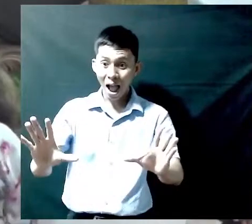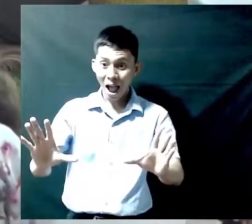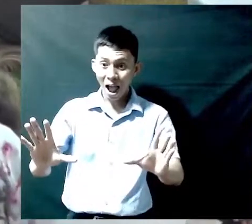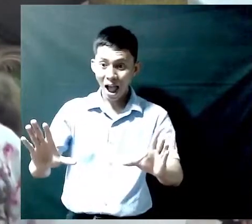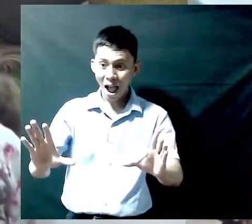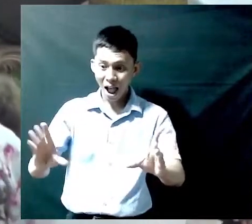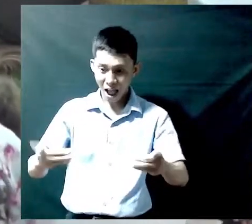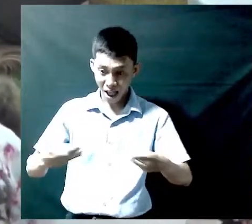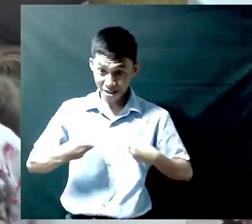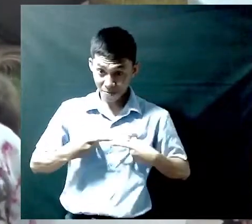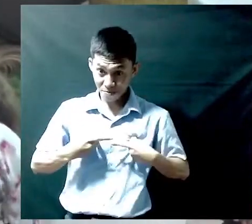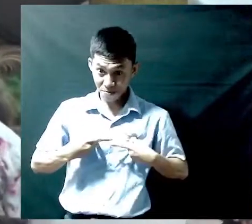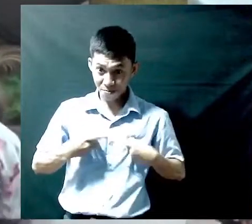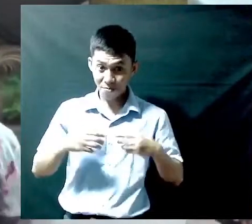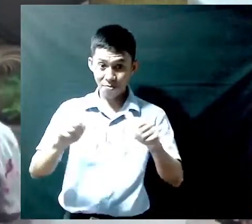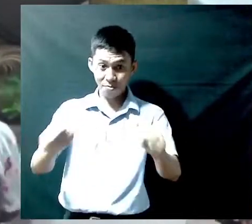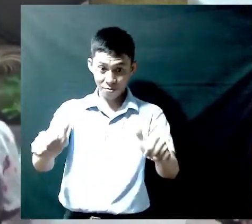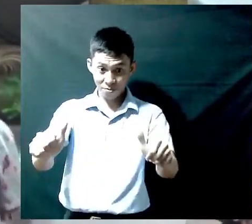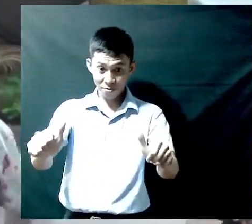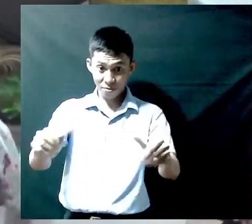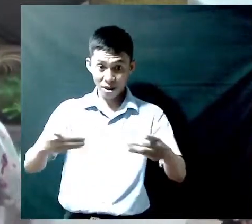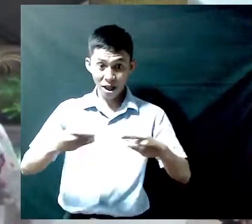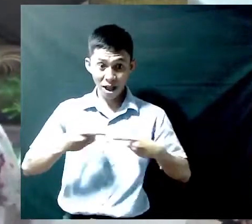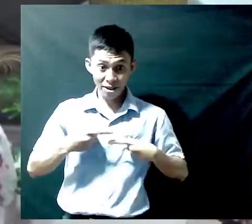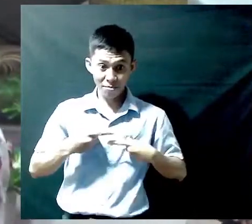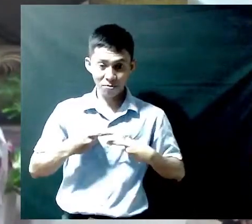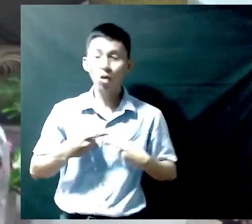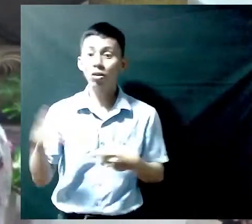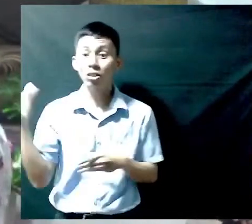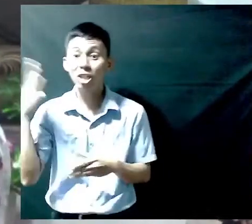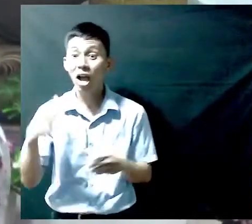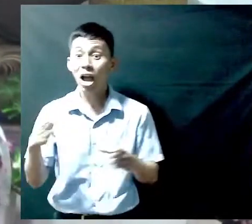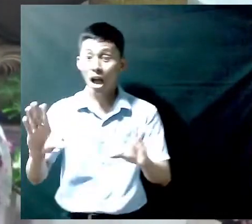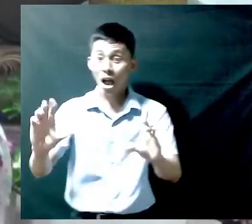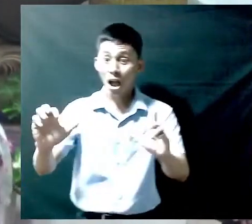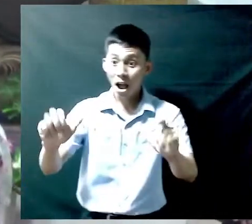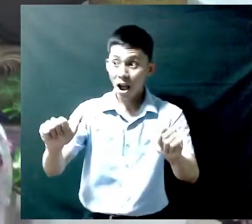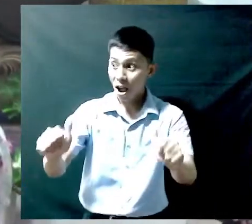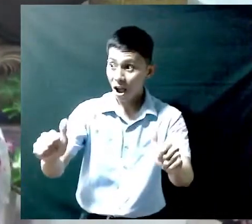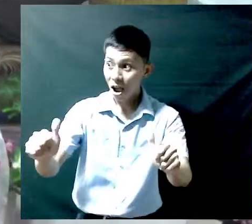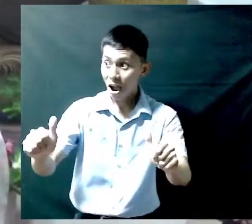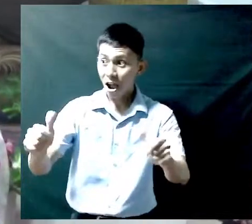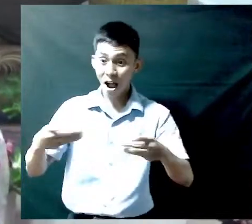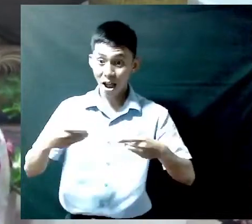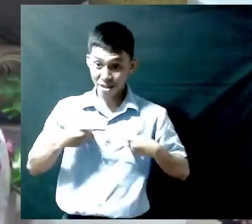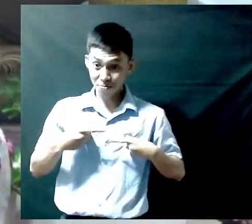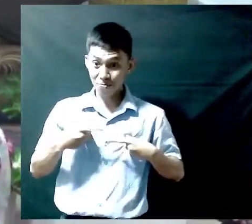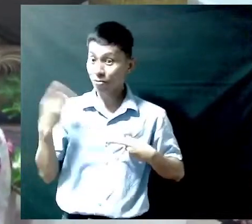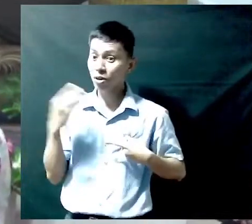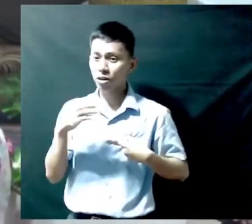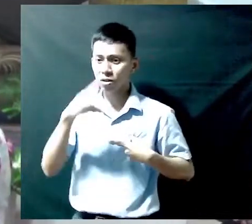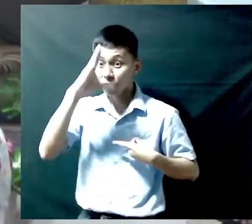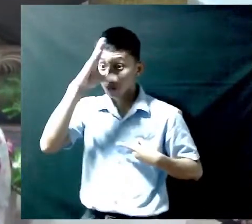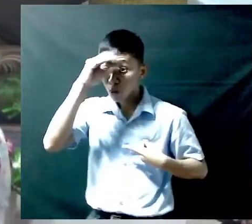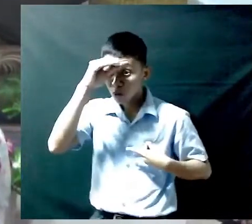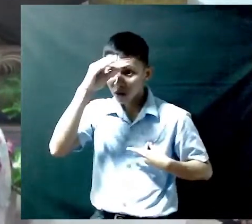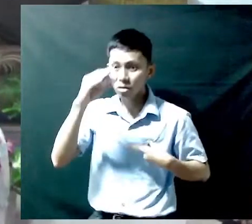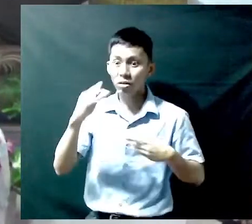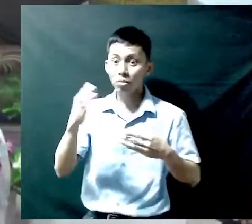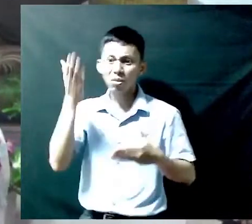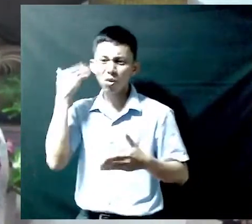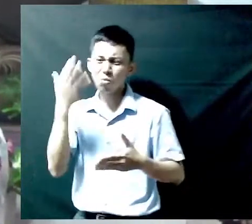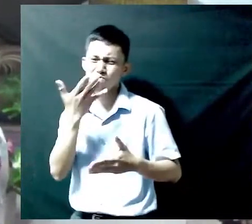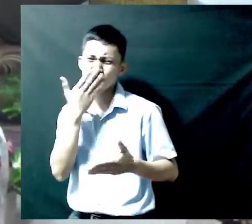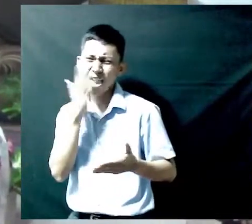natin. And for 22 years, na-disciple, naalagaan, nakakilala, ngayon po, ay nagpapastor na siya ng isang church